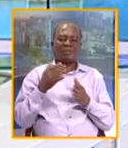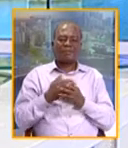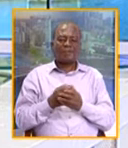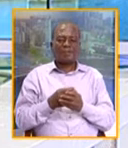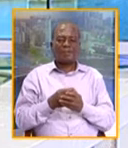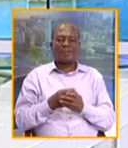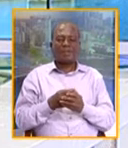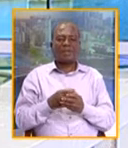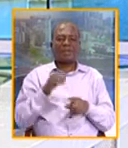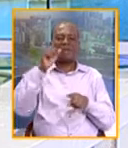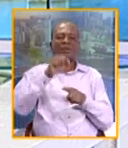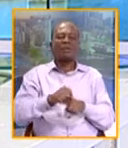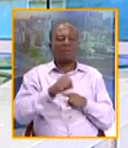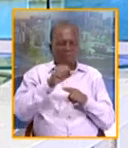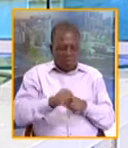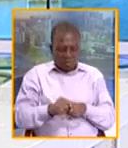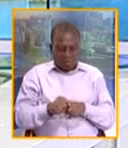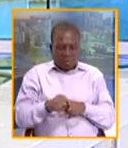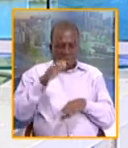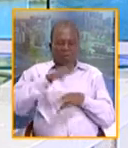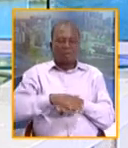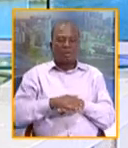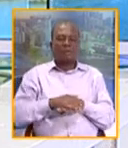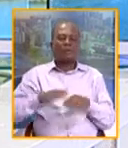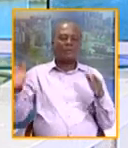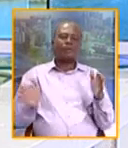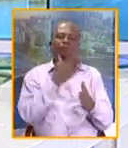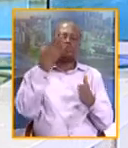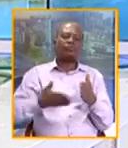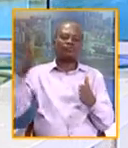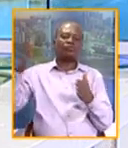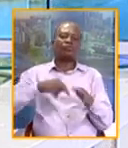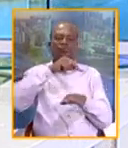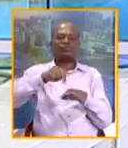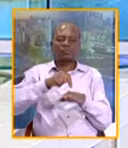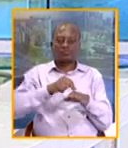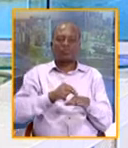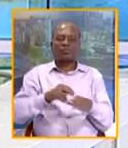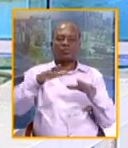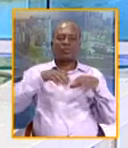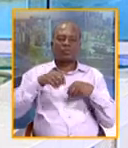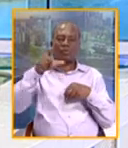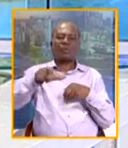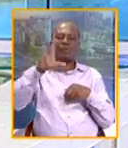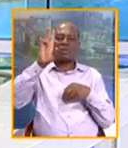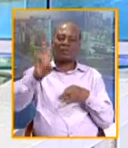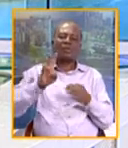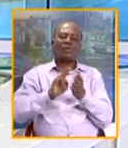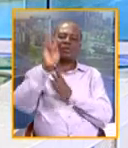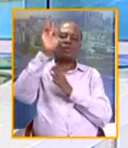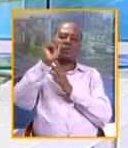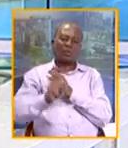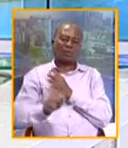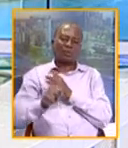c'est un sujet de walter amadou ouattara sur l'hymne national adopté le 27 juillet 1960 est l'un des acteurs clés de l'hymne